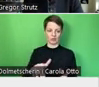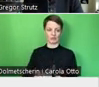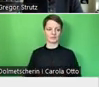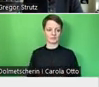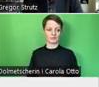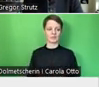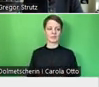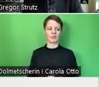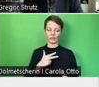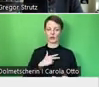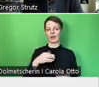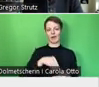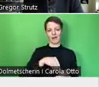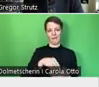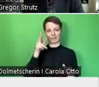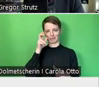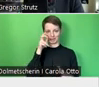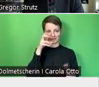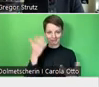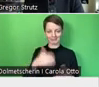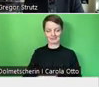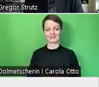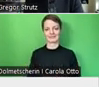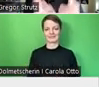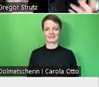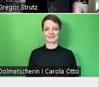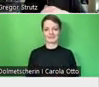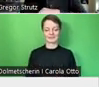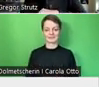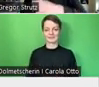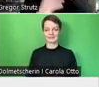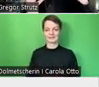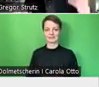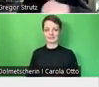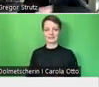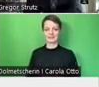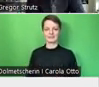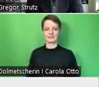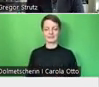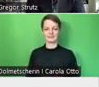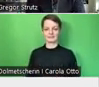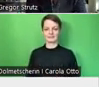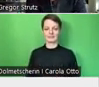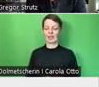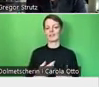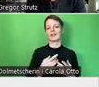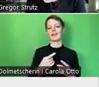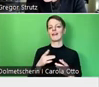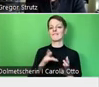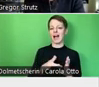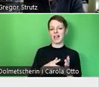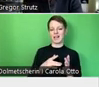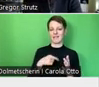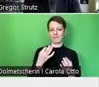uns bestätigen oder uns helfen, dass tatsächlich ja, wir auch die Statistiken bedienen,